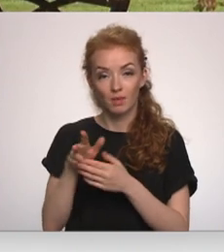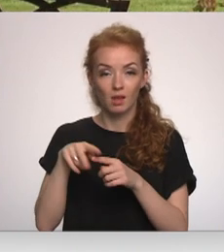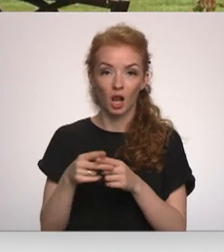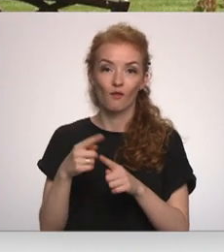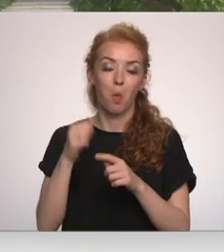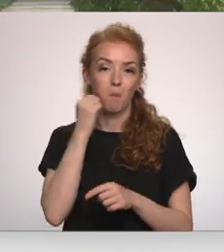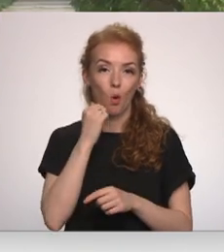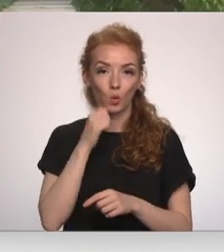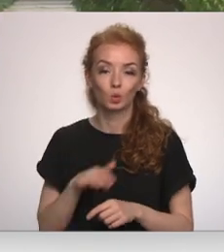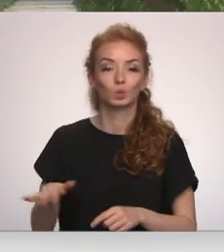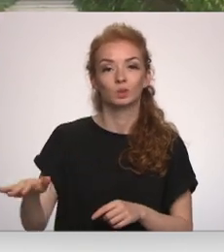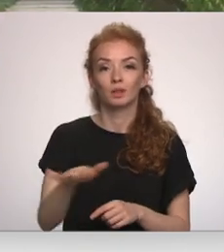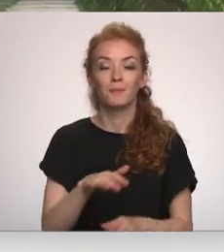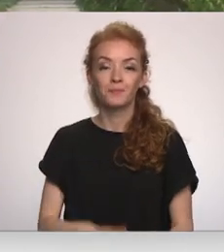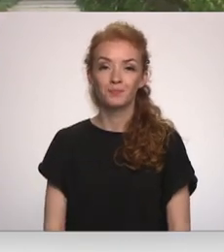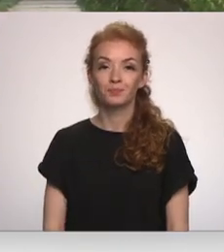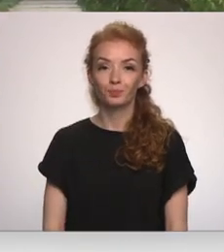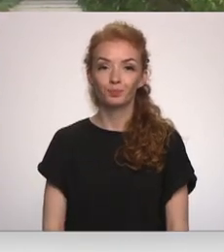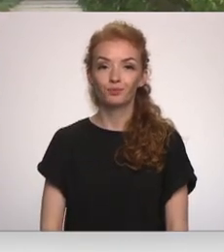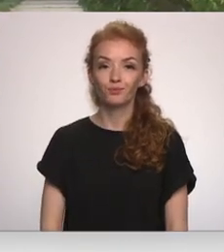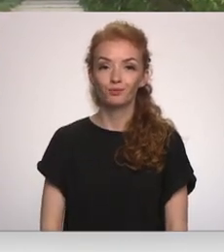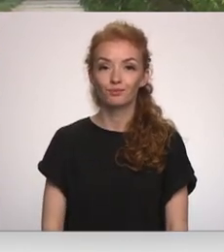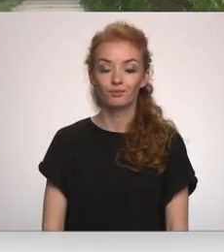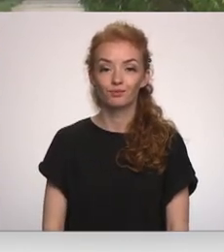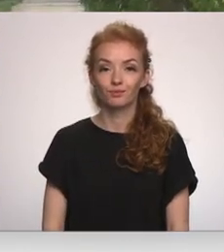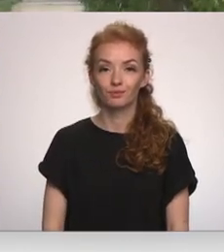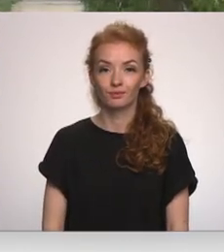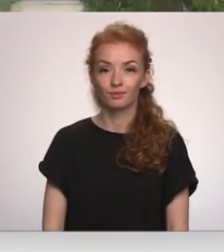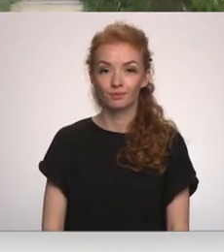un Bauskas novadu. Sandra Leitāne, Andris Pāns, Vidzemes televīzija.